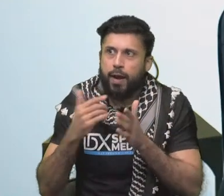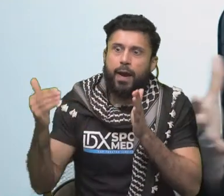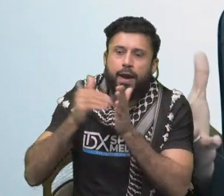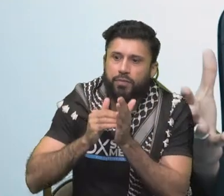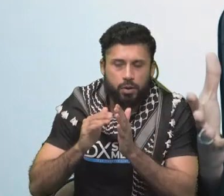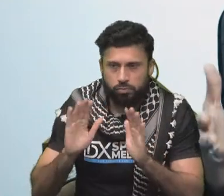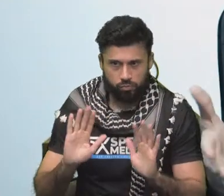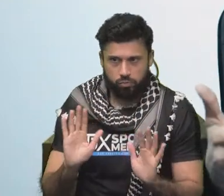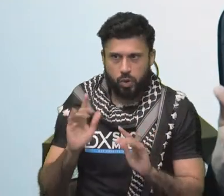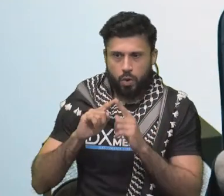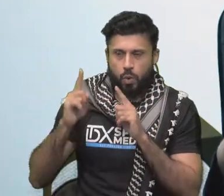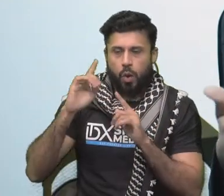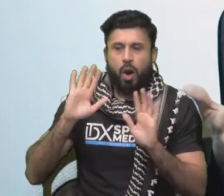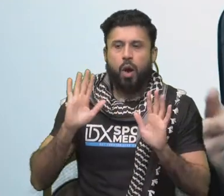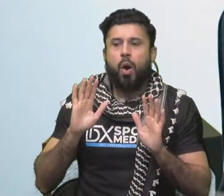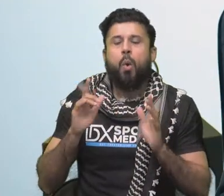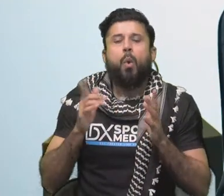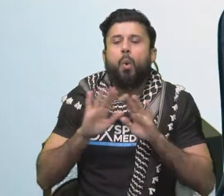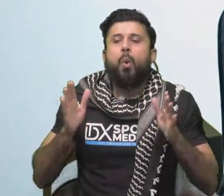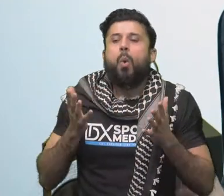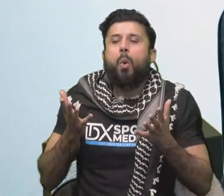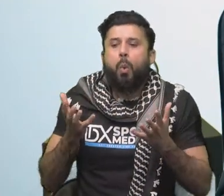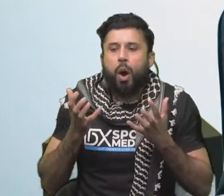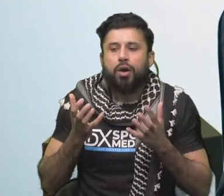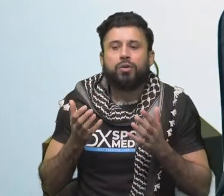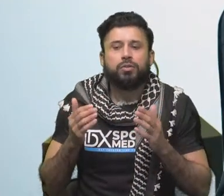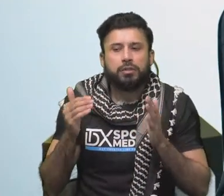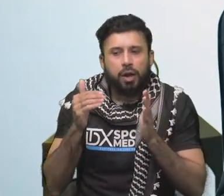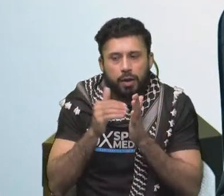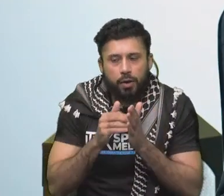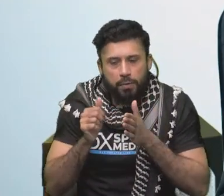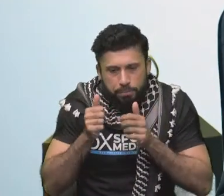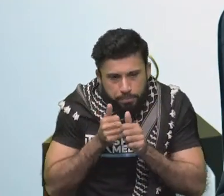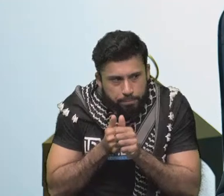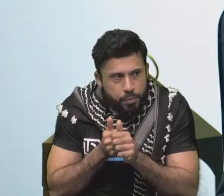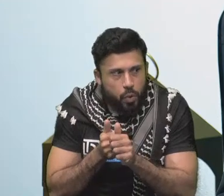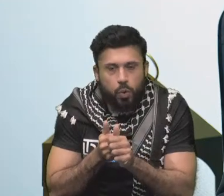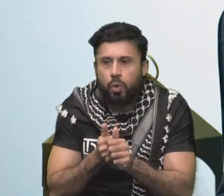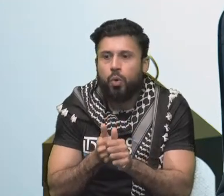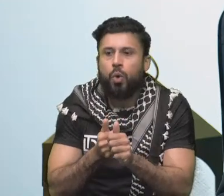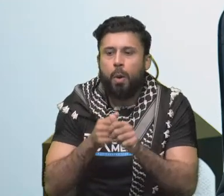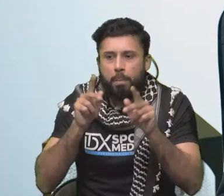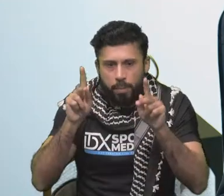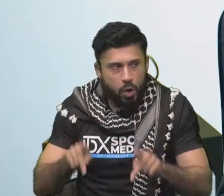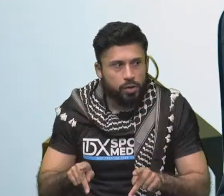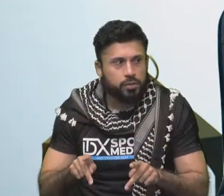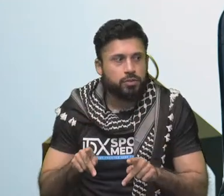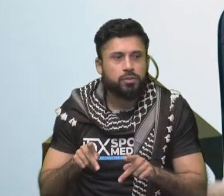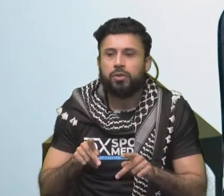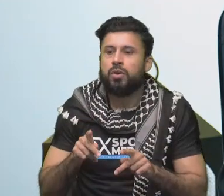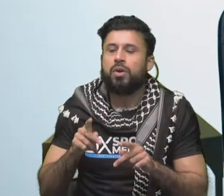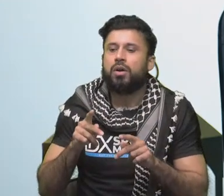you become complacent and you don't make progress. You know, Sheikh, one of the points that he mentioned, rahimahullah ta'ala, قَالَ التَّوَسُّلْ